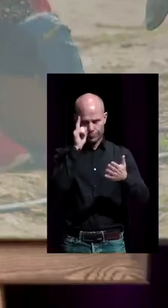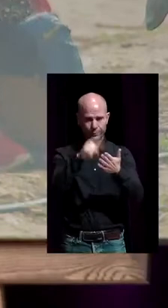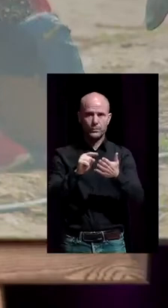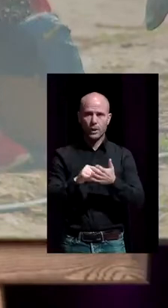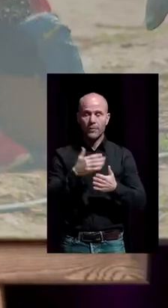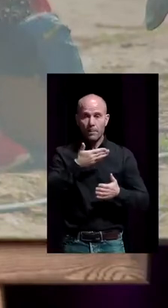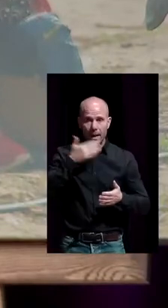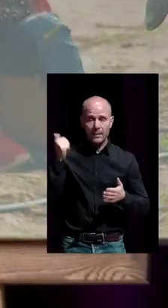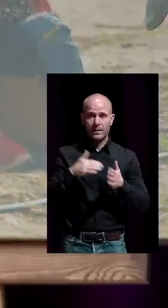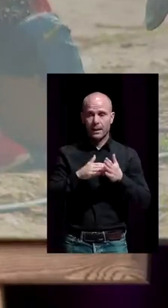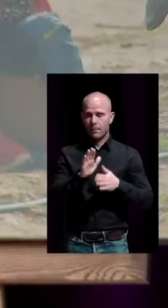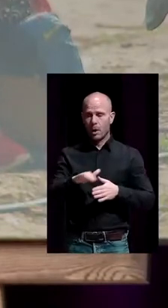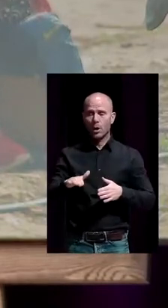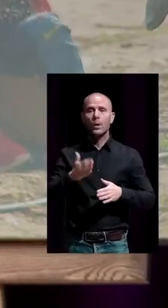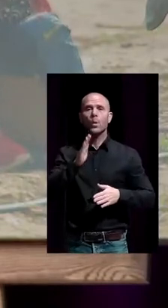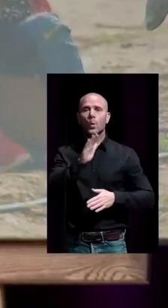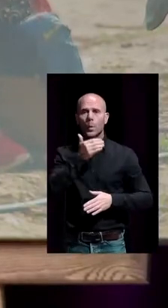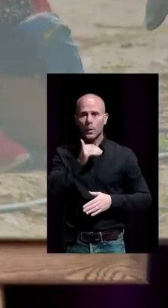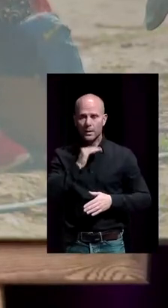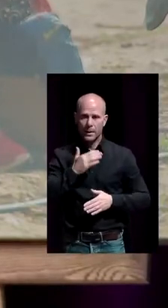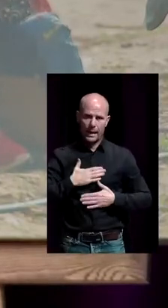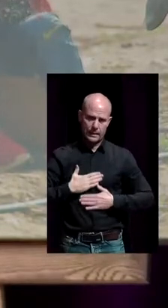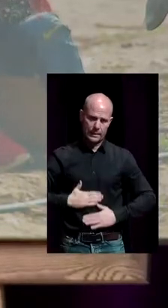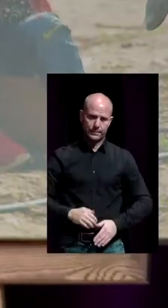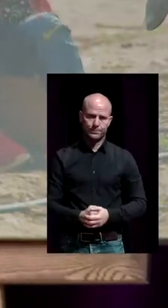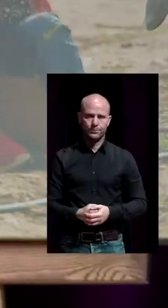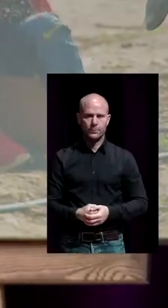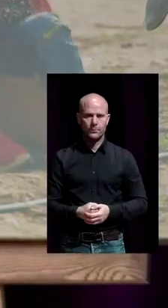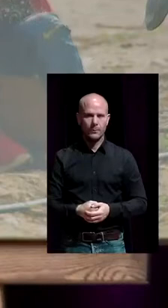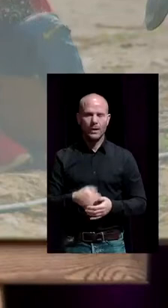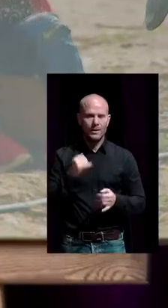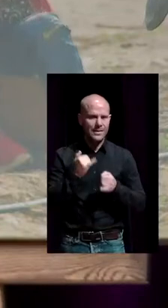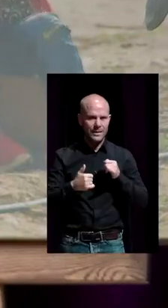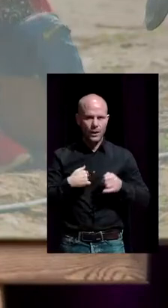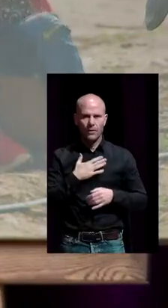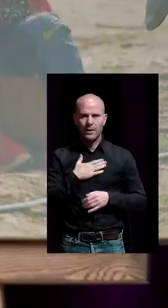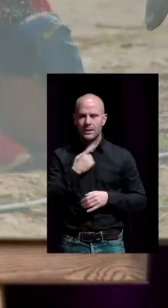kunna förbättra barn och ungas hälsa. Och jag ska avsluta med att säga att